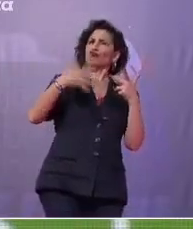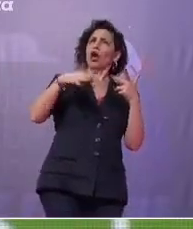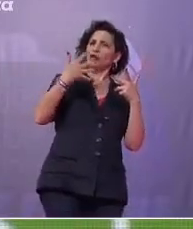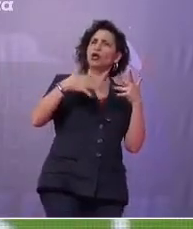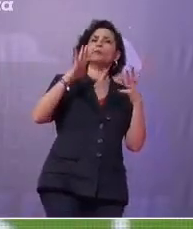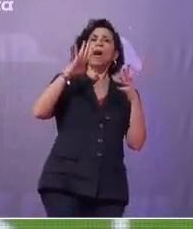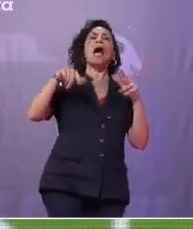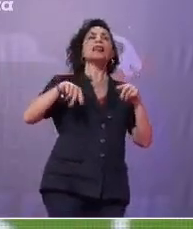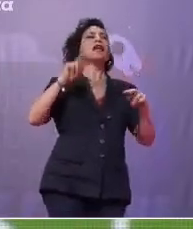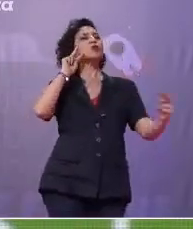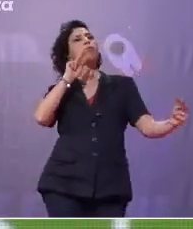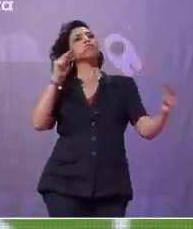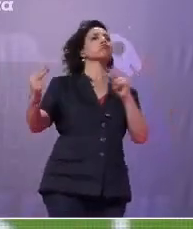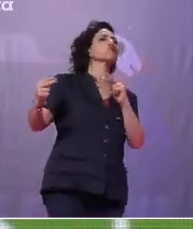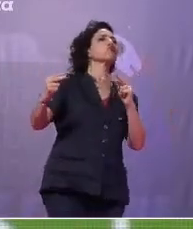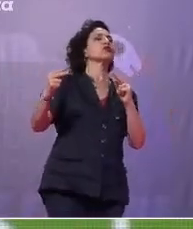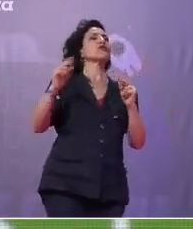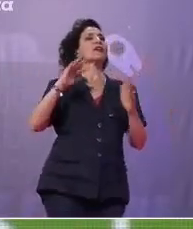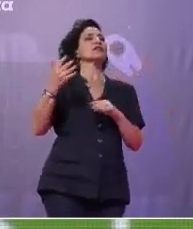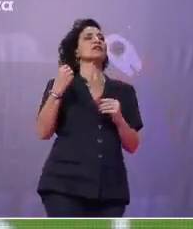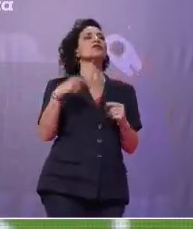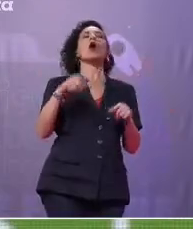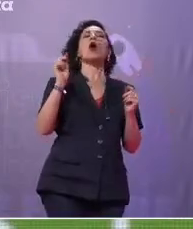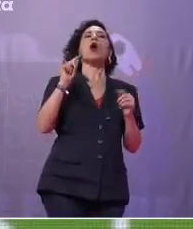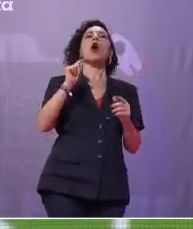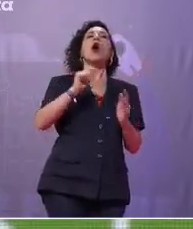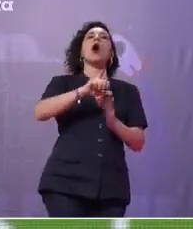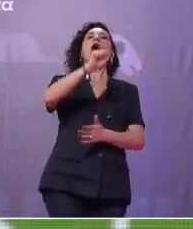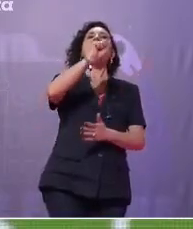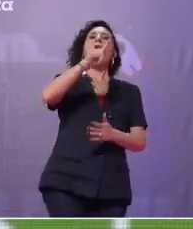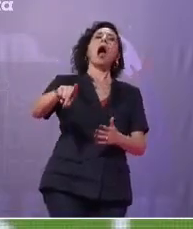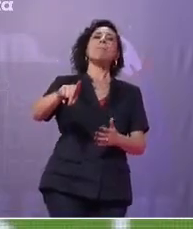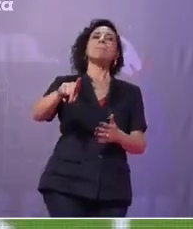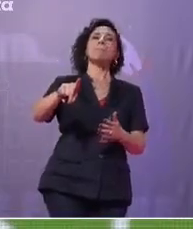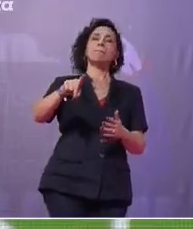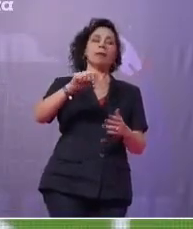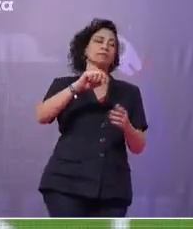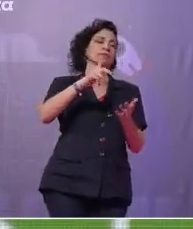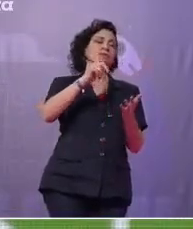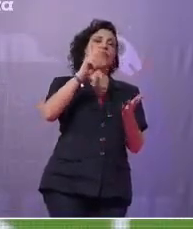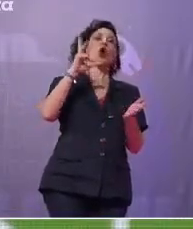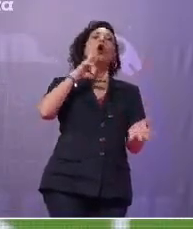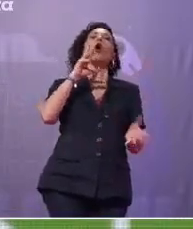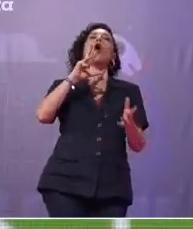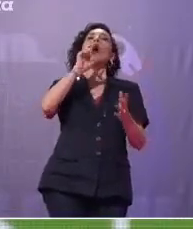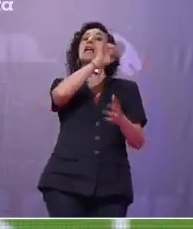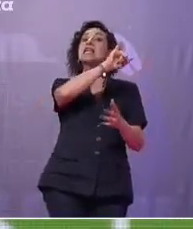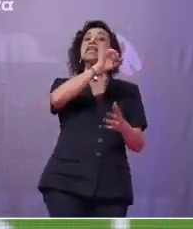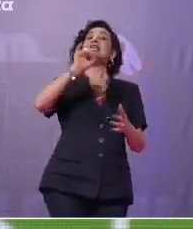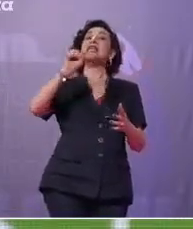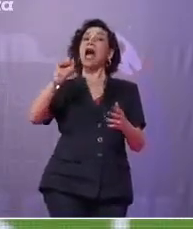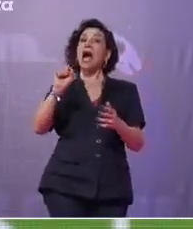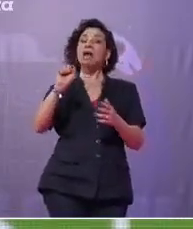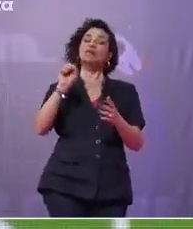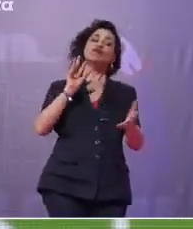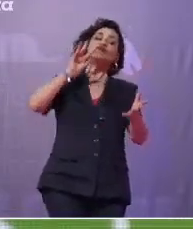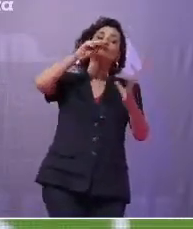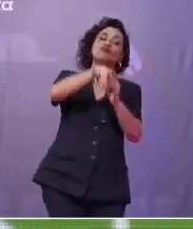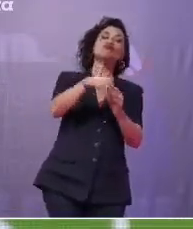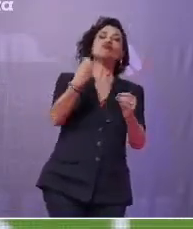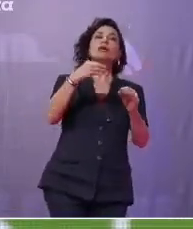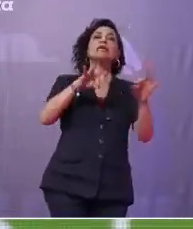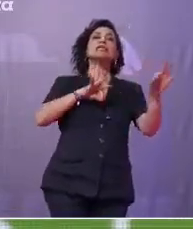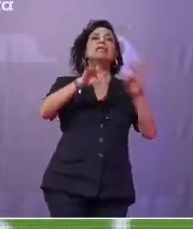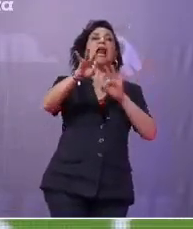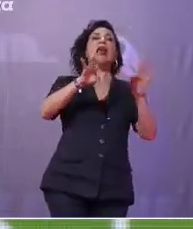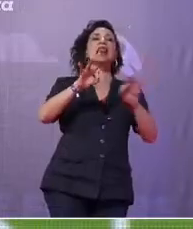un'altra forma ovvero l'applicazione alle strategie digitali ovviamente non sarò io a parlarne ma una persona